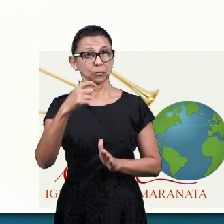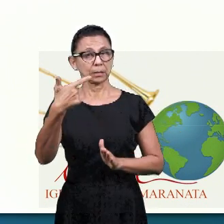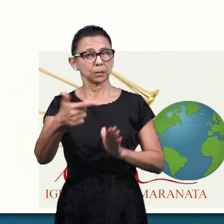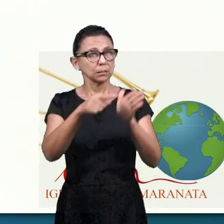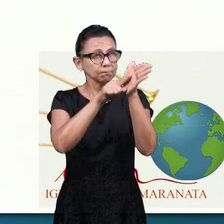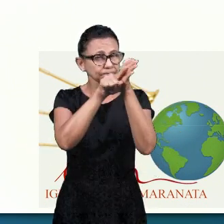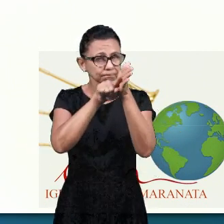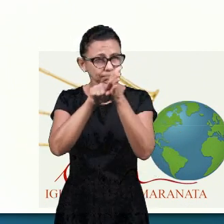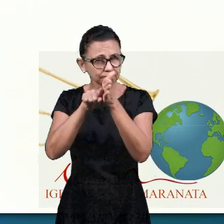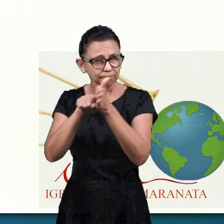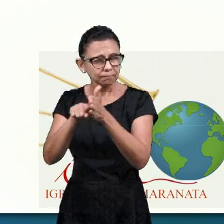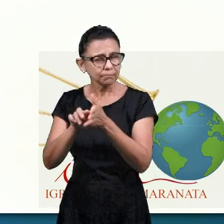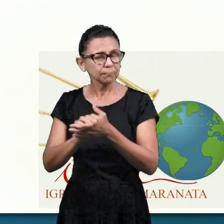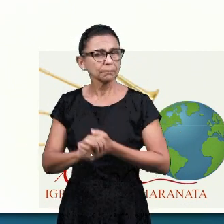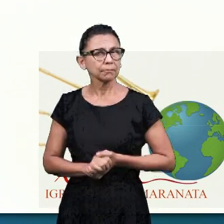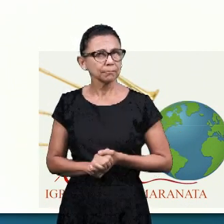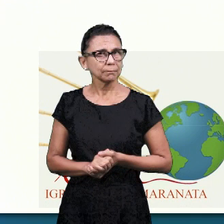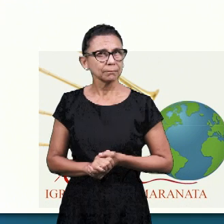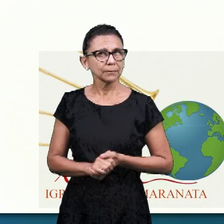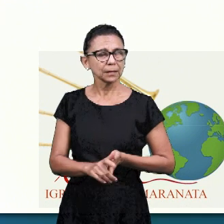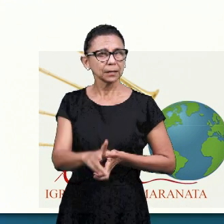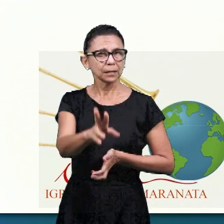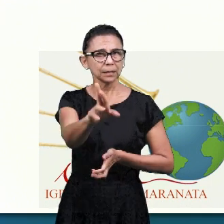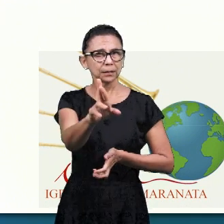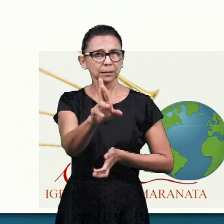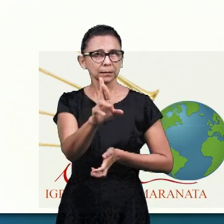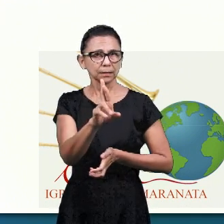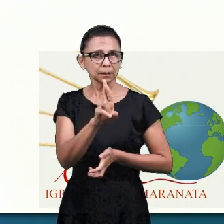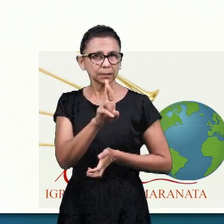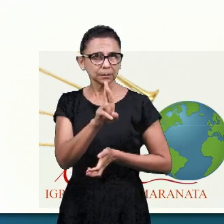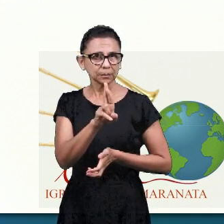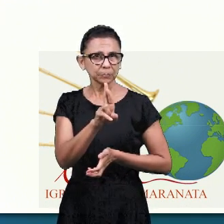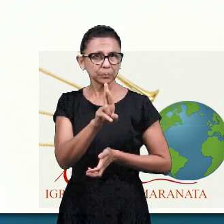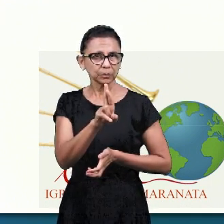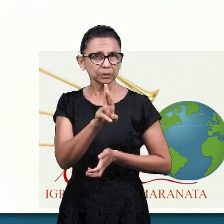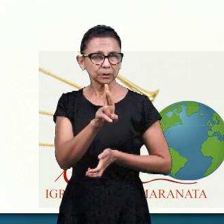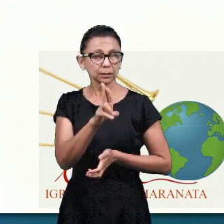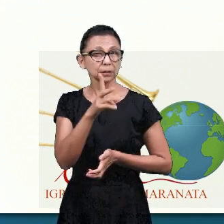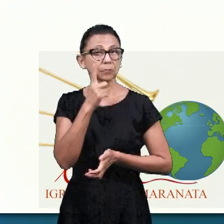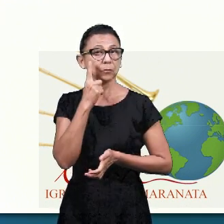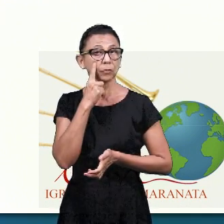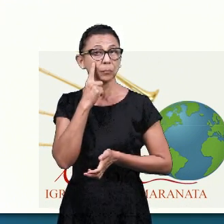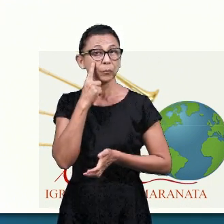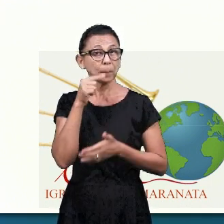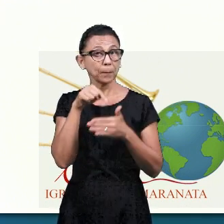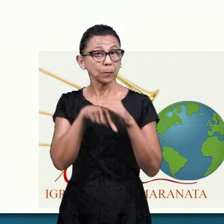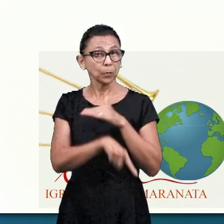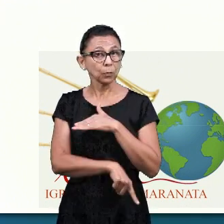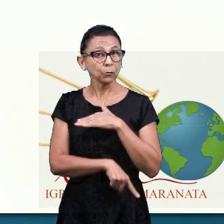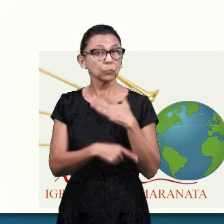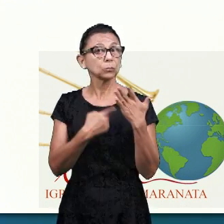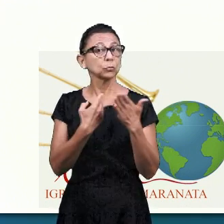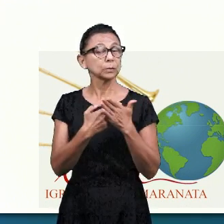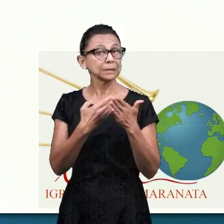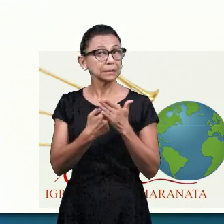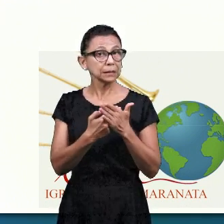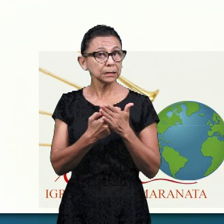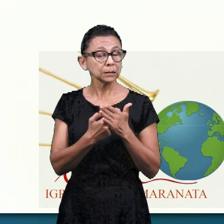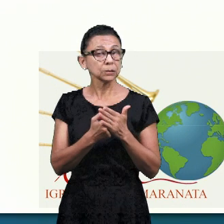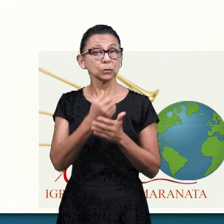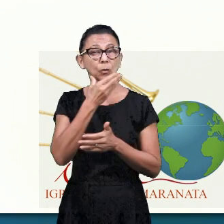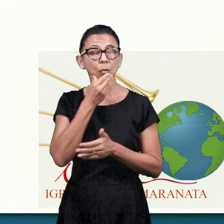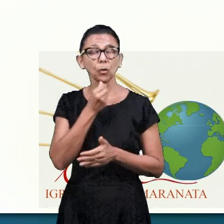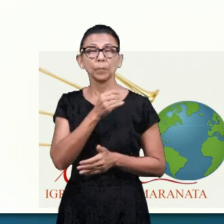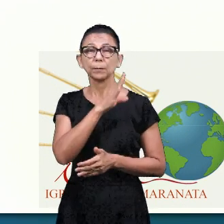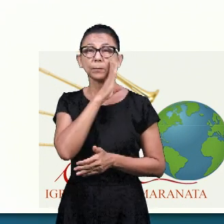46 et 52, répondez. C'est-à-dire, Marc 10, 46 et 52, nous allons encore nous approfondir